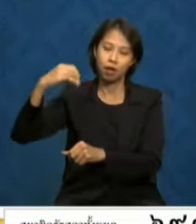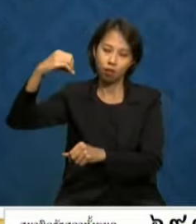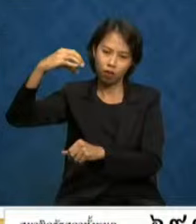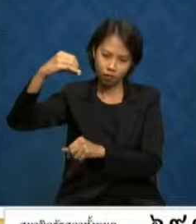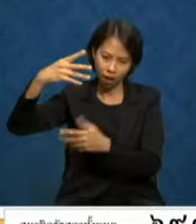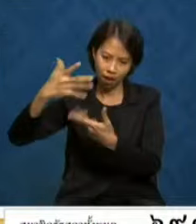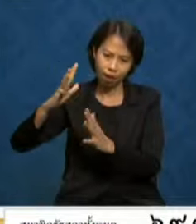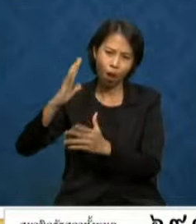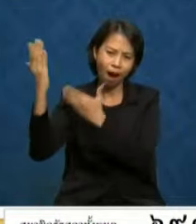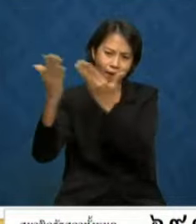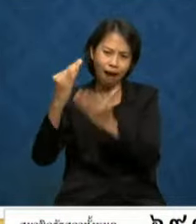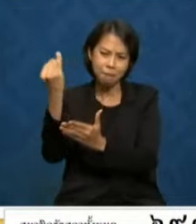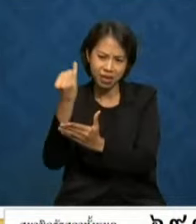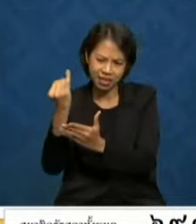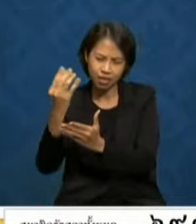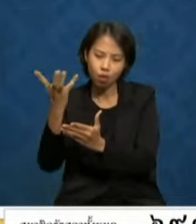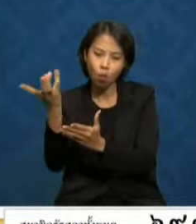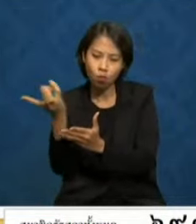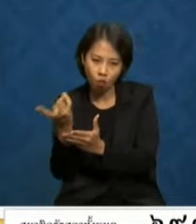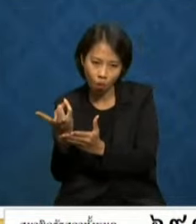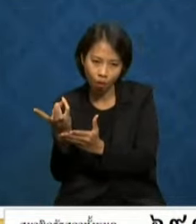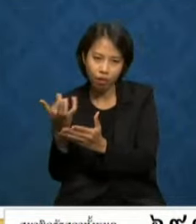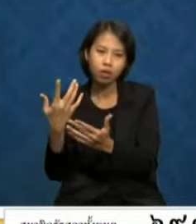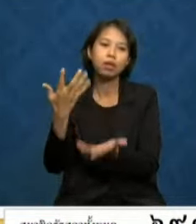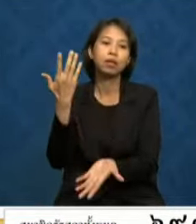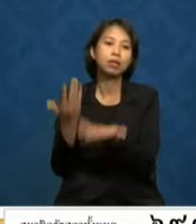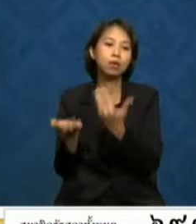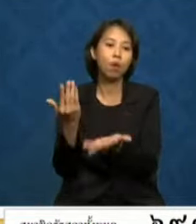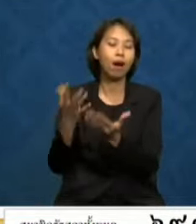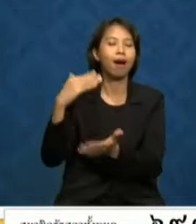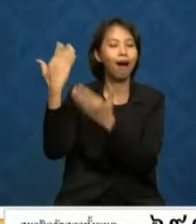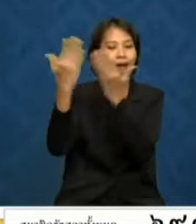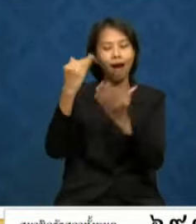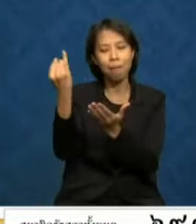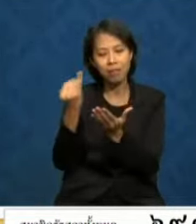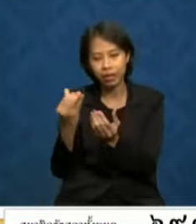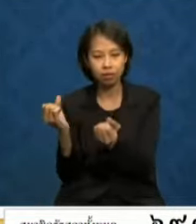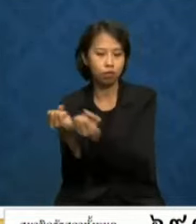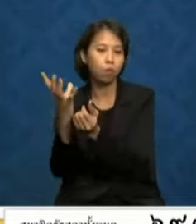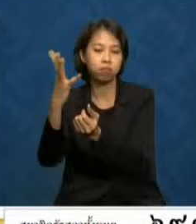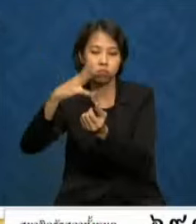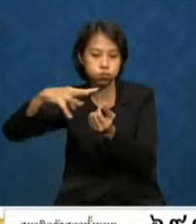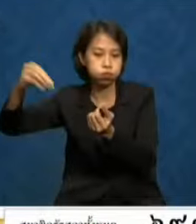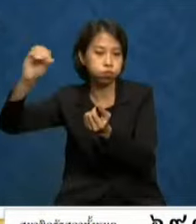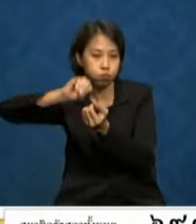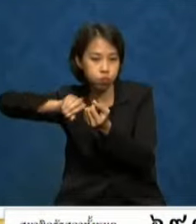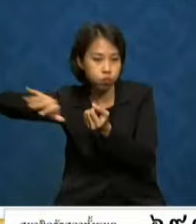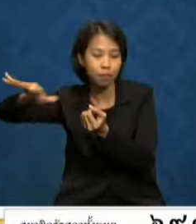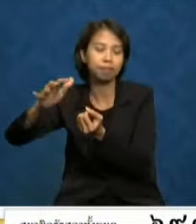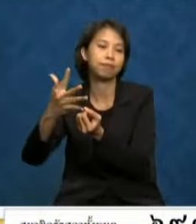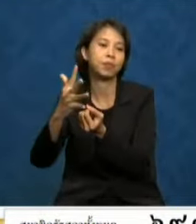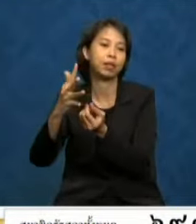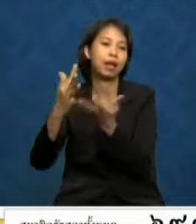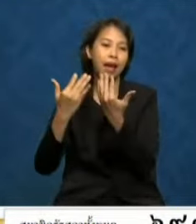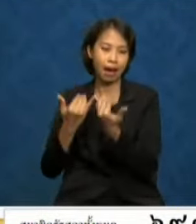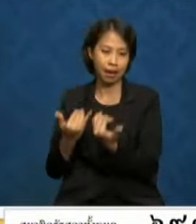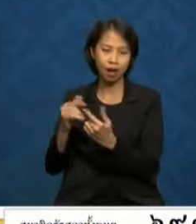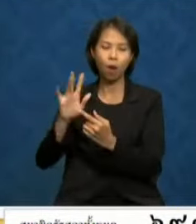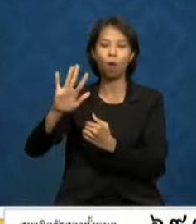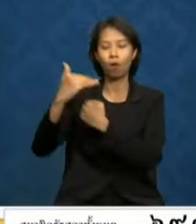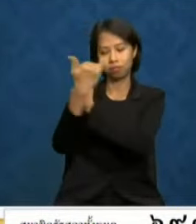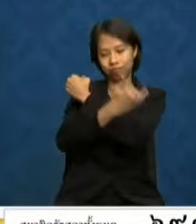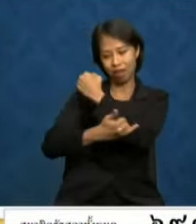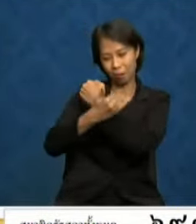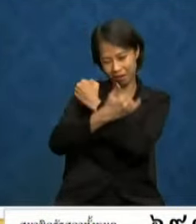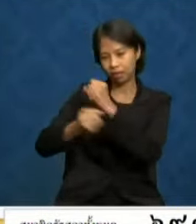ต่ำหรือมีการไม่ปลดปล่อยคาร์บอนในรูปแบบต่างๆนะครับซึ่งปัจจุบันนี้การลงทุนของต่างประเทศเนี่ยก็เรียก